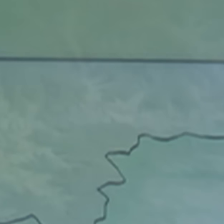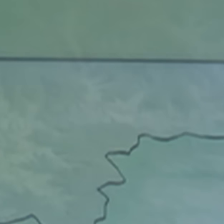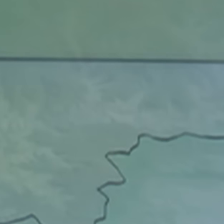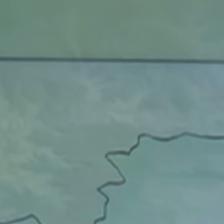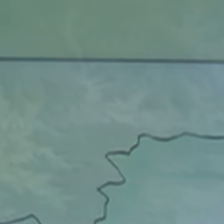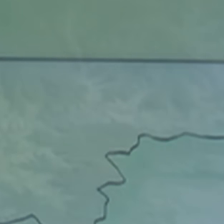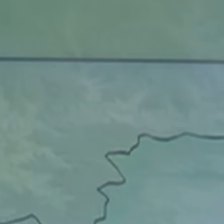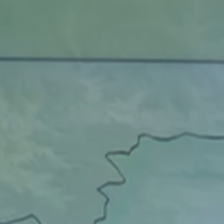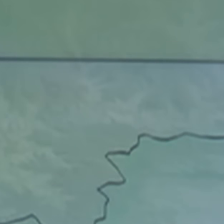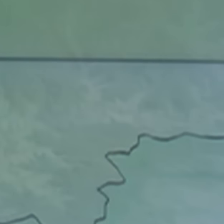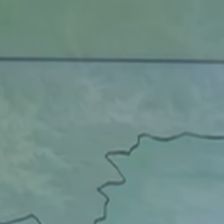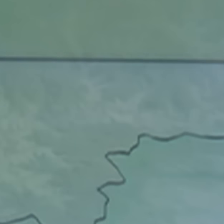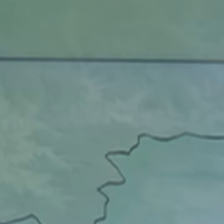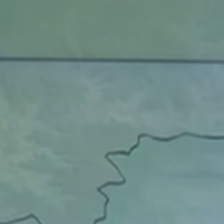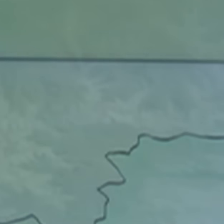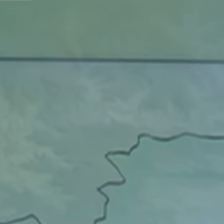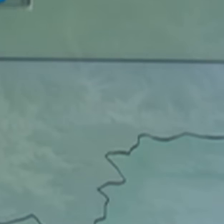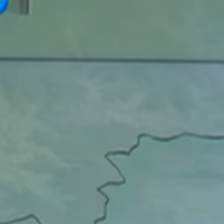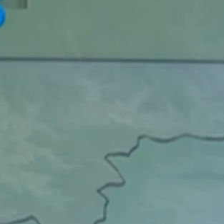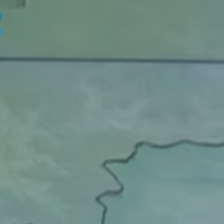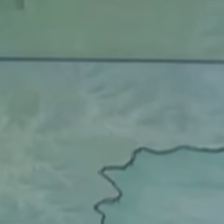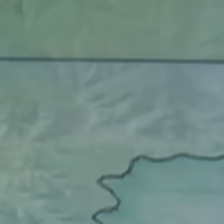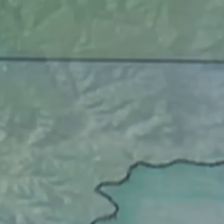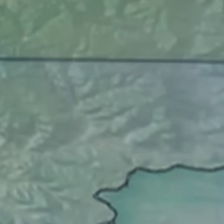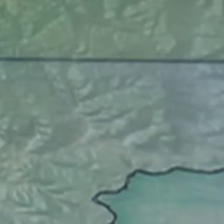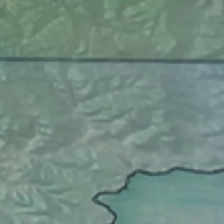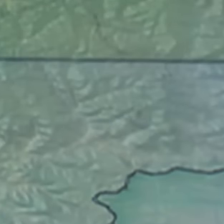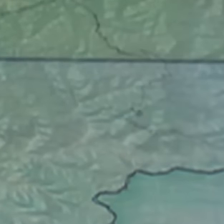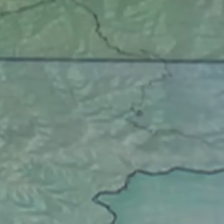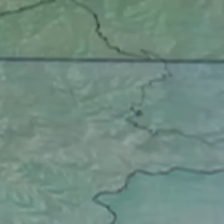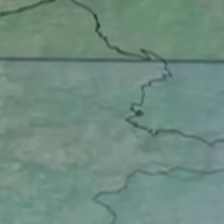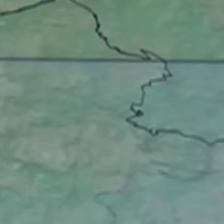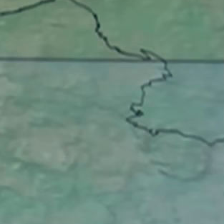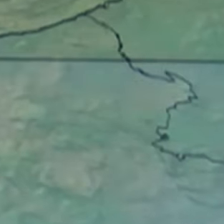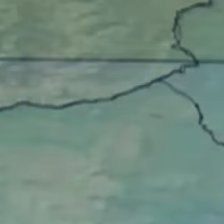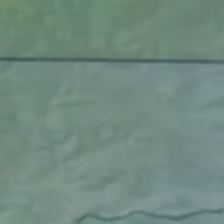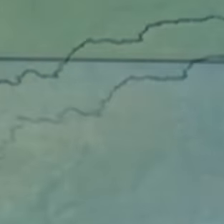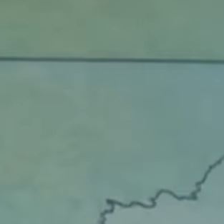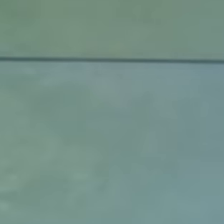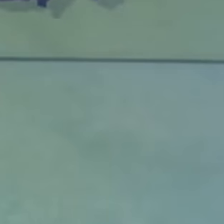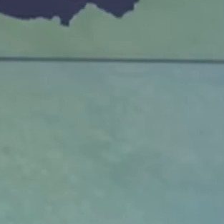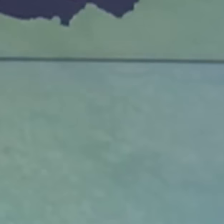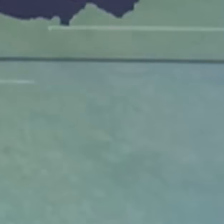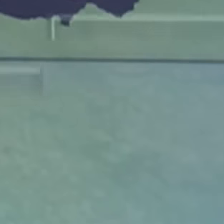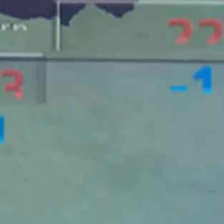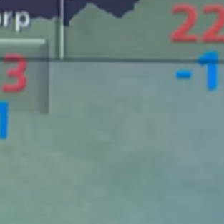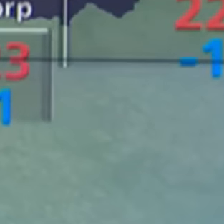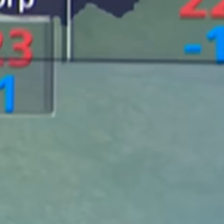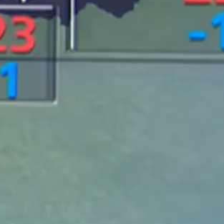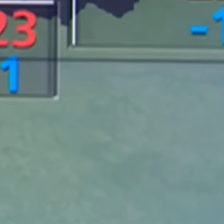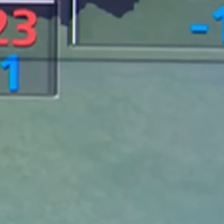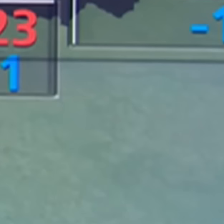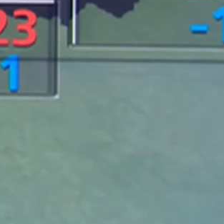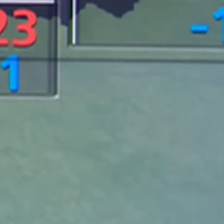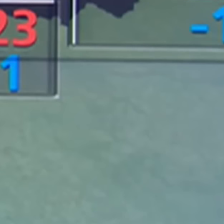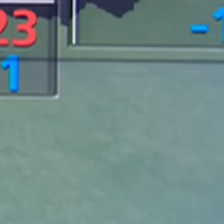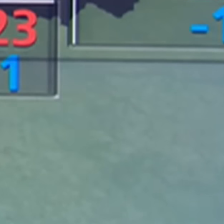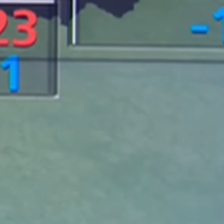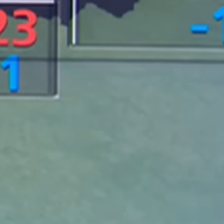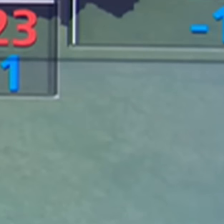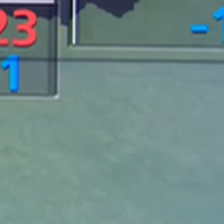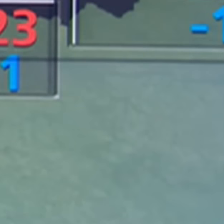le 20 Welcome ka grata le lefela go a go di le 22 fa re lebella mo Bokone Bophirima lebella ko bophirima jwa